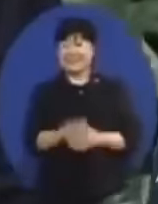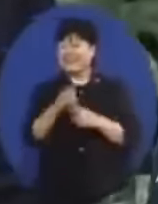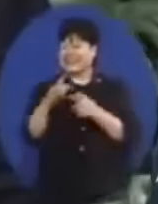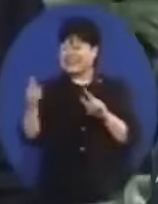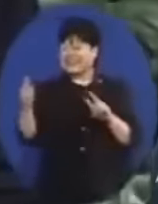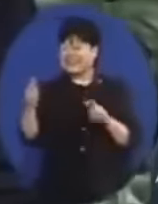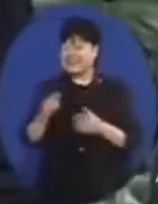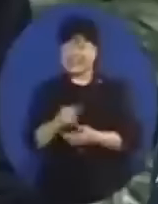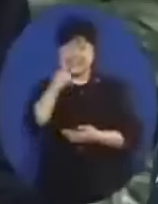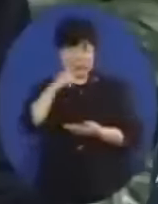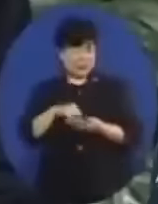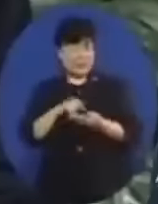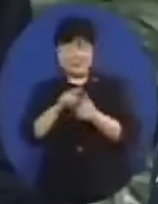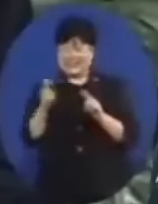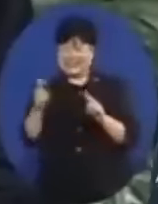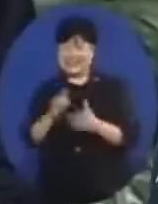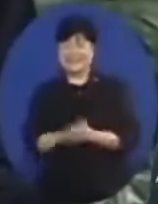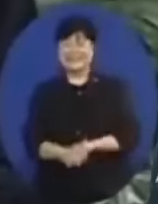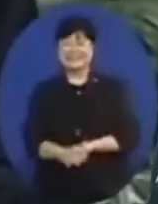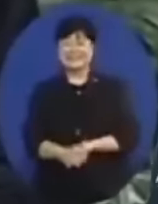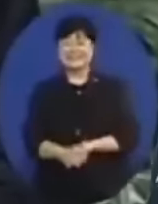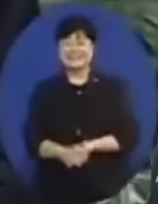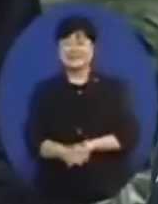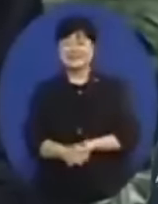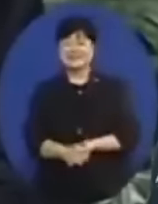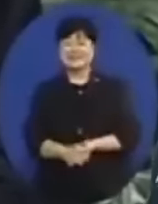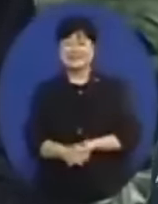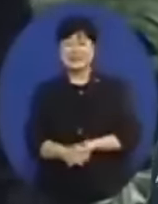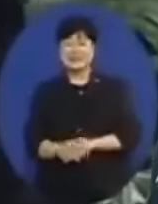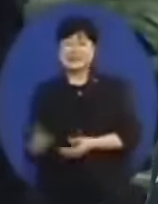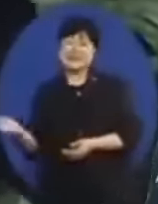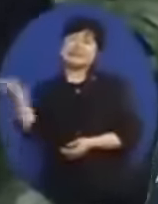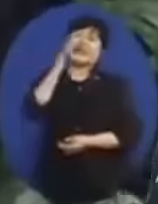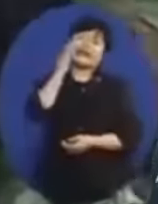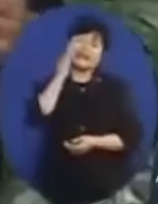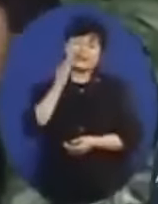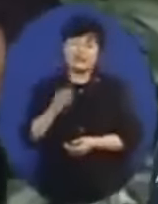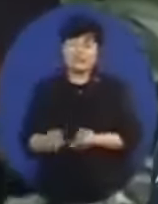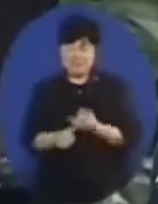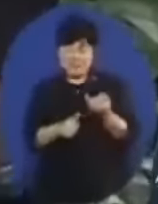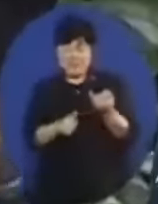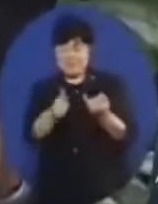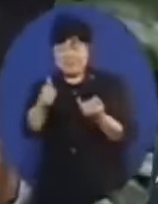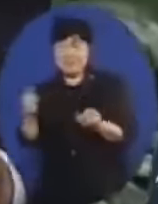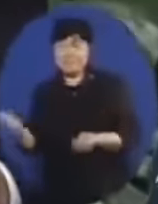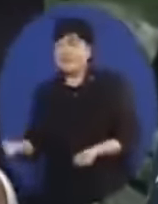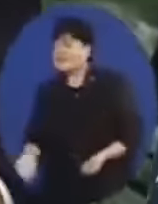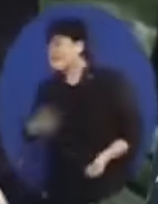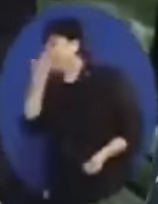그렇게 하기가 쉽지 않습니다. 한 대 때리면 같이 때려야지.